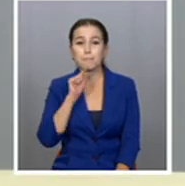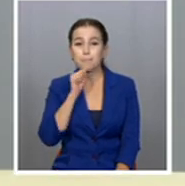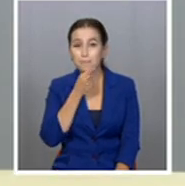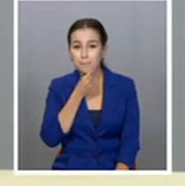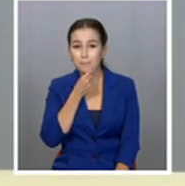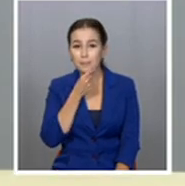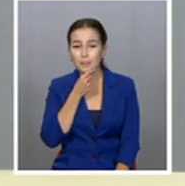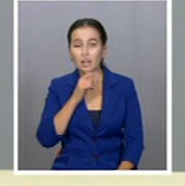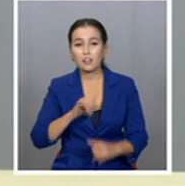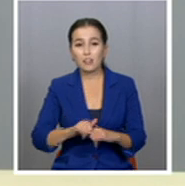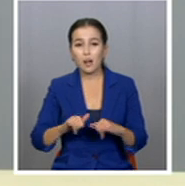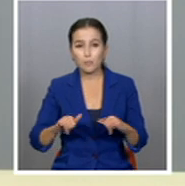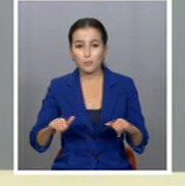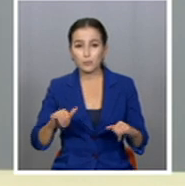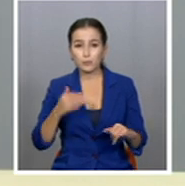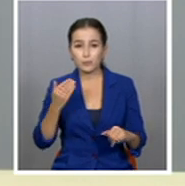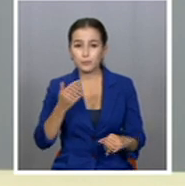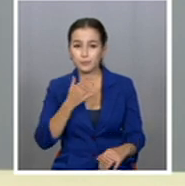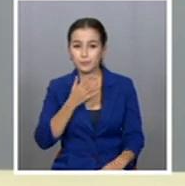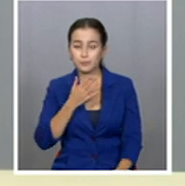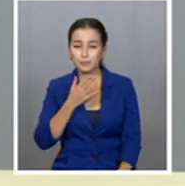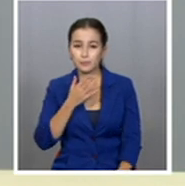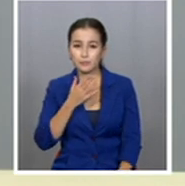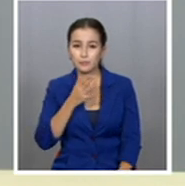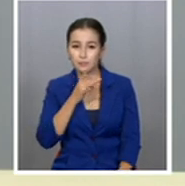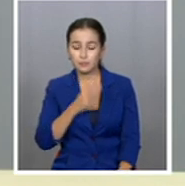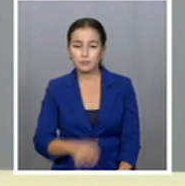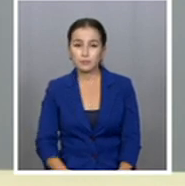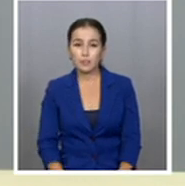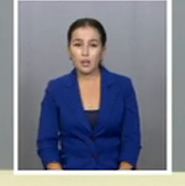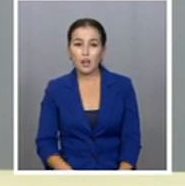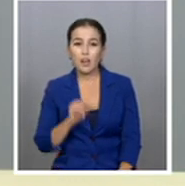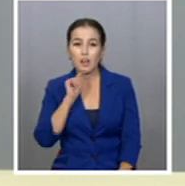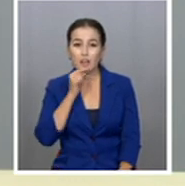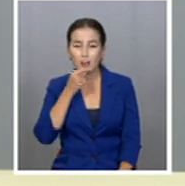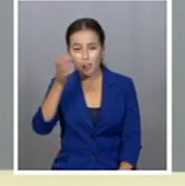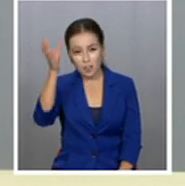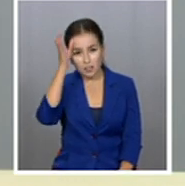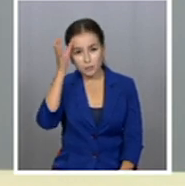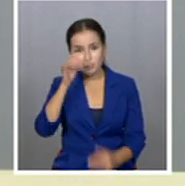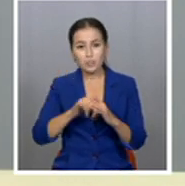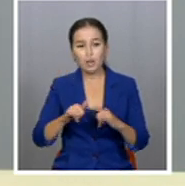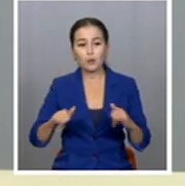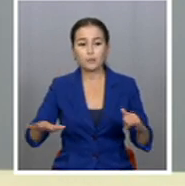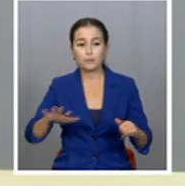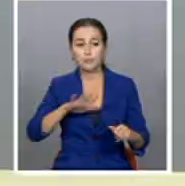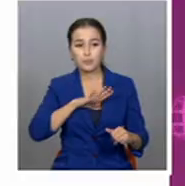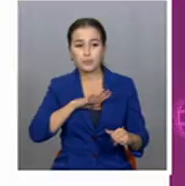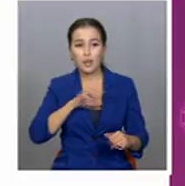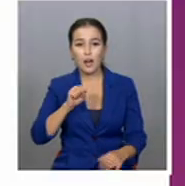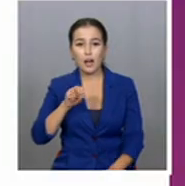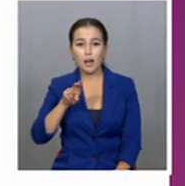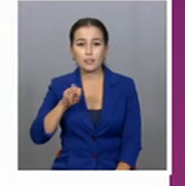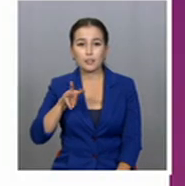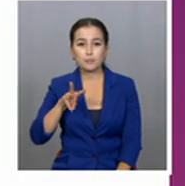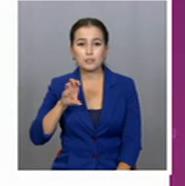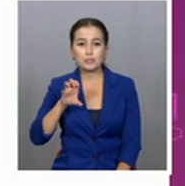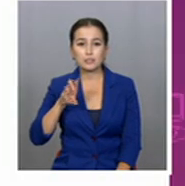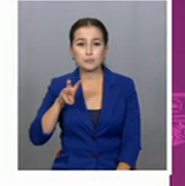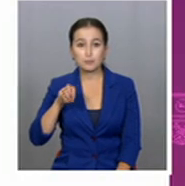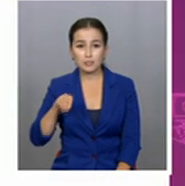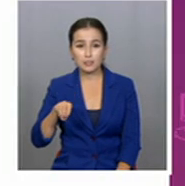Экономиканың даму теориясы. Экономика ғылымының ары қарай дамуы Адам Смит пен